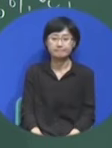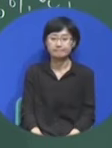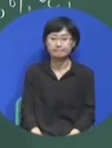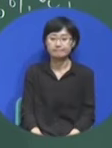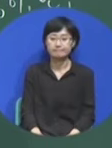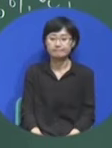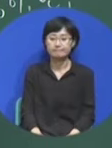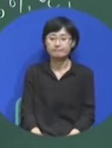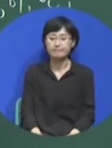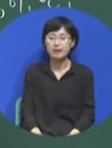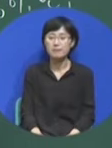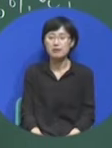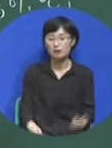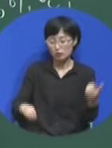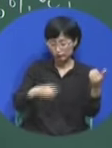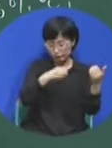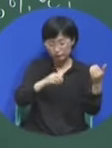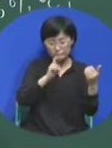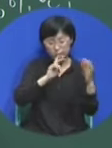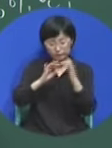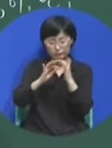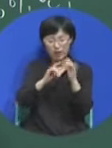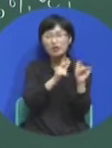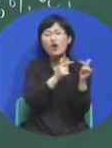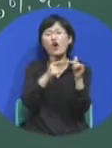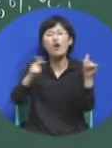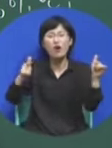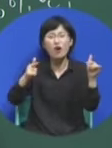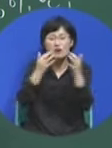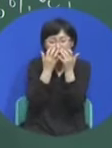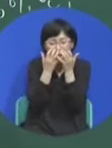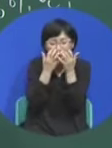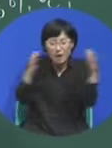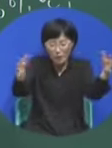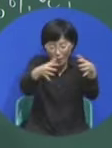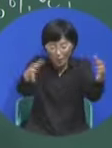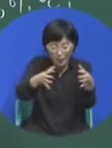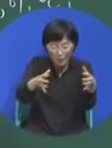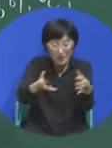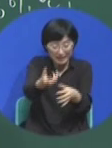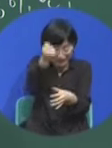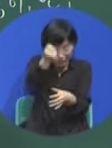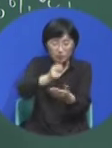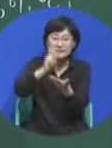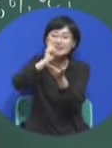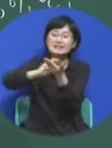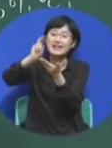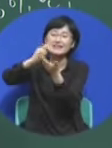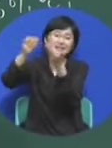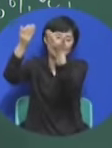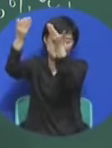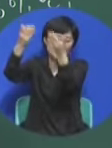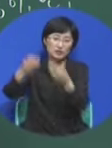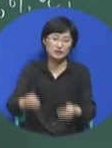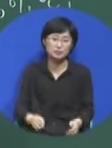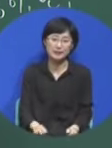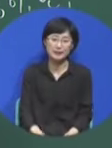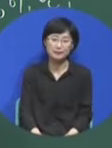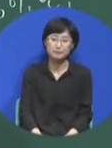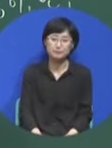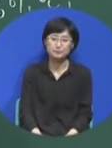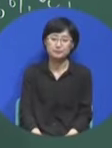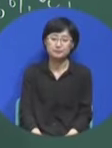今天诗篇150篇说要动用所有的乐器来赞美耶和华. 네, 사실요 악기가 있다면 그 악기를 총동원해서라도 하나님을 찬양하라 그 말씀이에요.